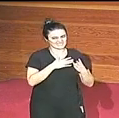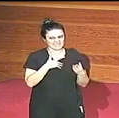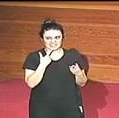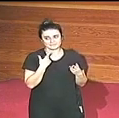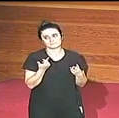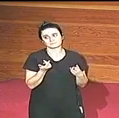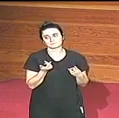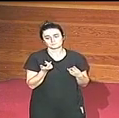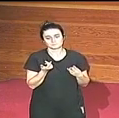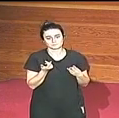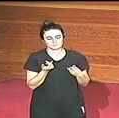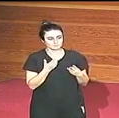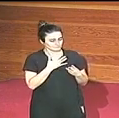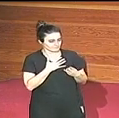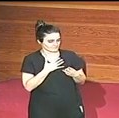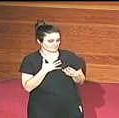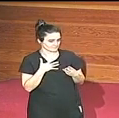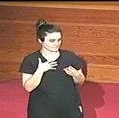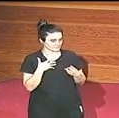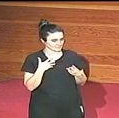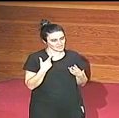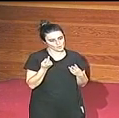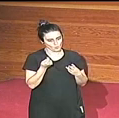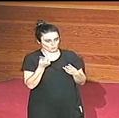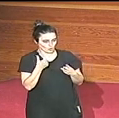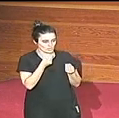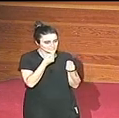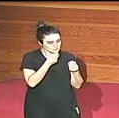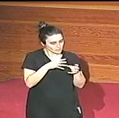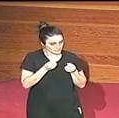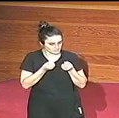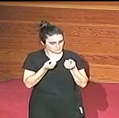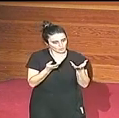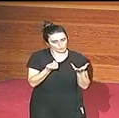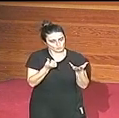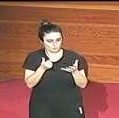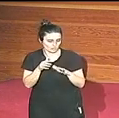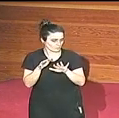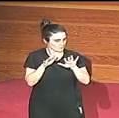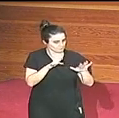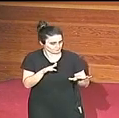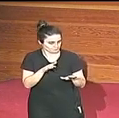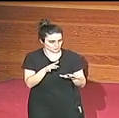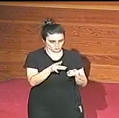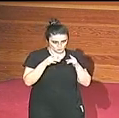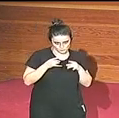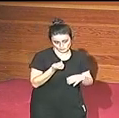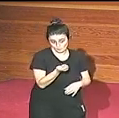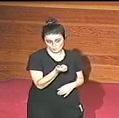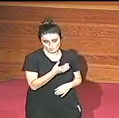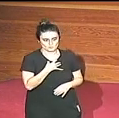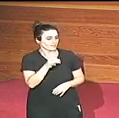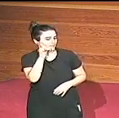historiak hurbiltzea xarma, sedukzioaren bitartez, ez? Eta hori telebistan asko ikusten da, geroz eta goiago ikusten da, segurazki